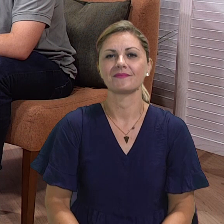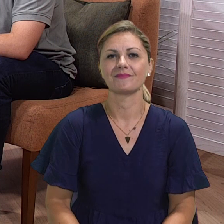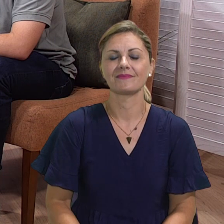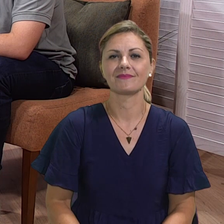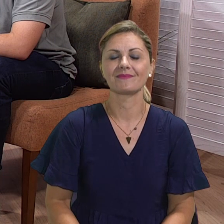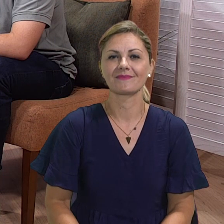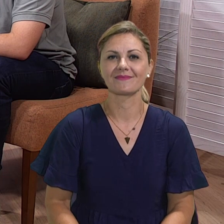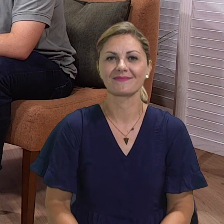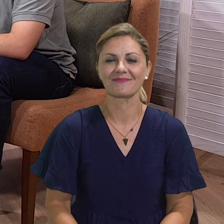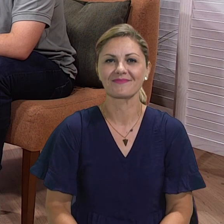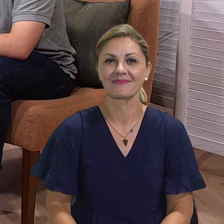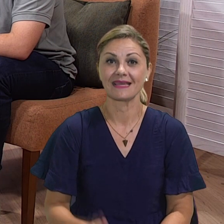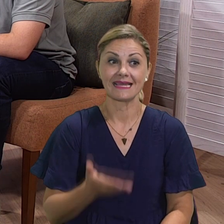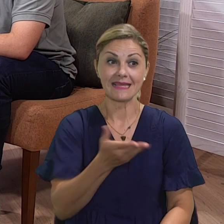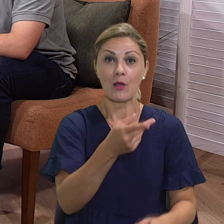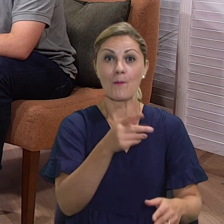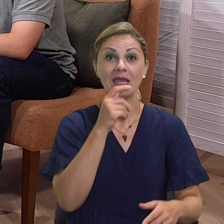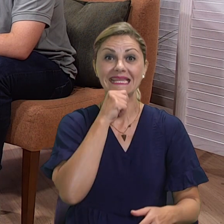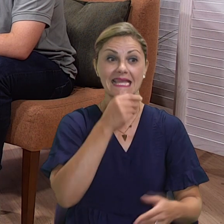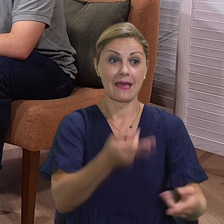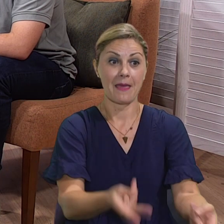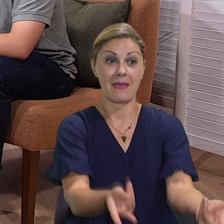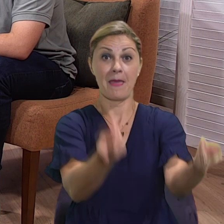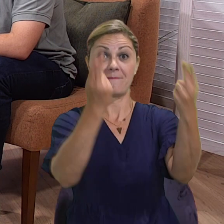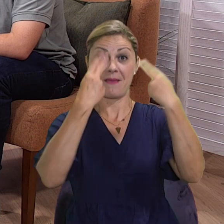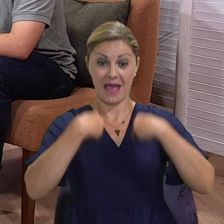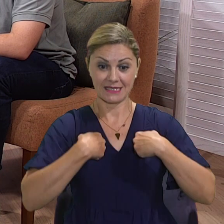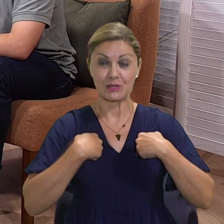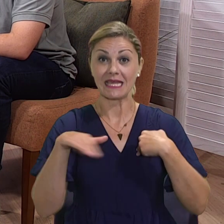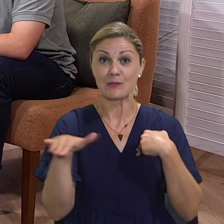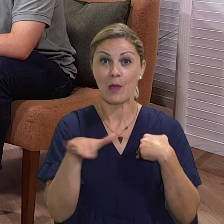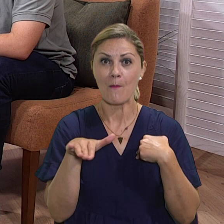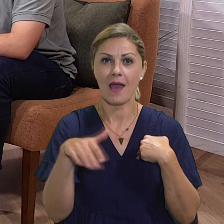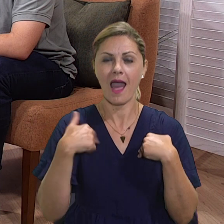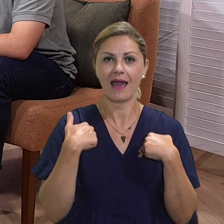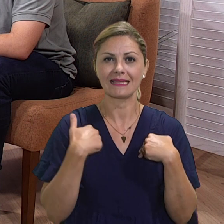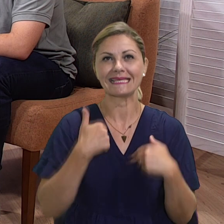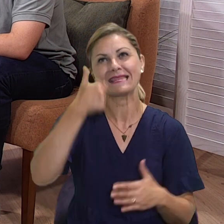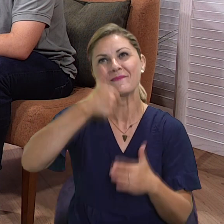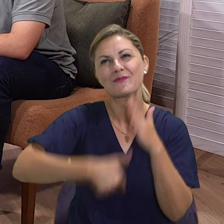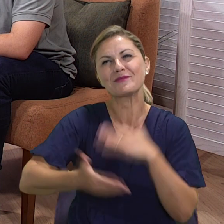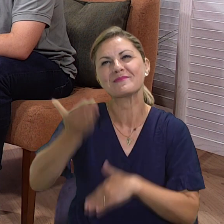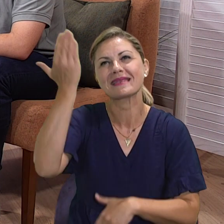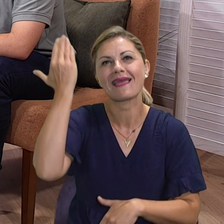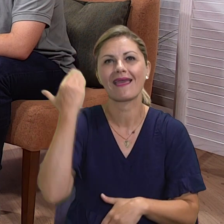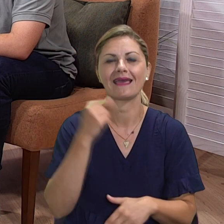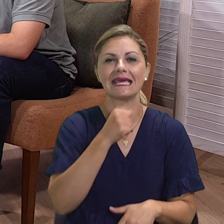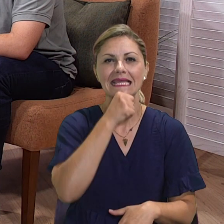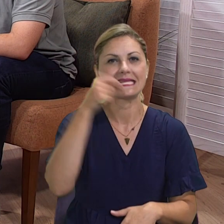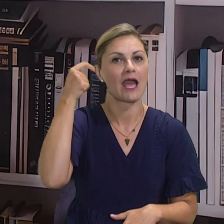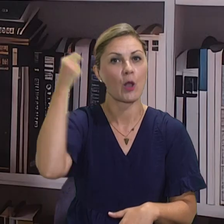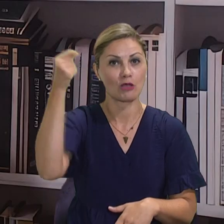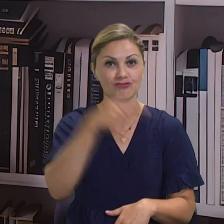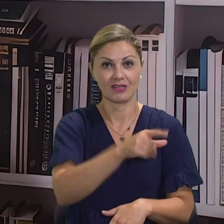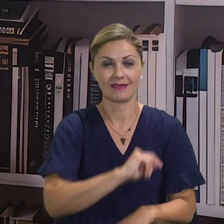a posebno za onu okolinu. I onda je tako i meni taj to proradilo u meni i sjećam se da je jednom kad je Didi